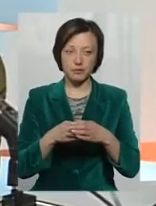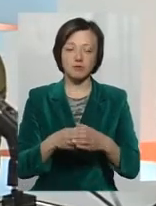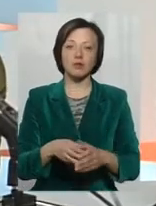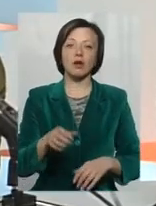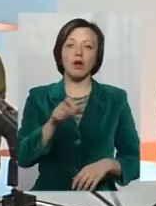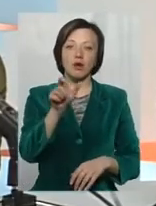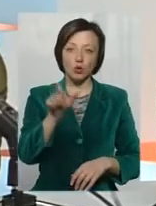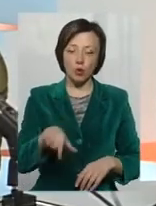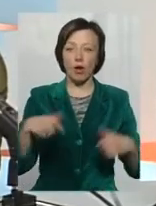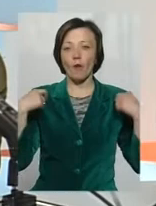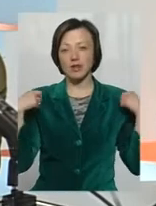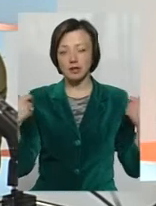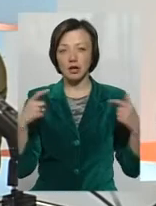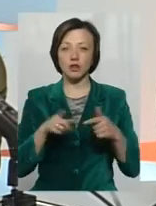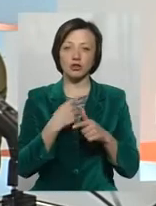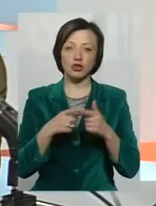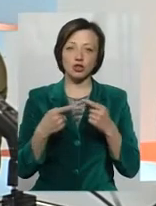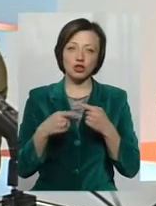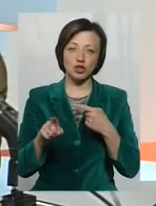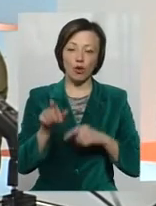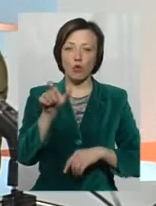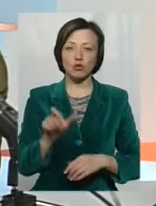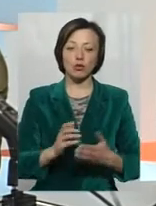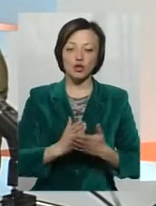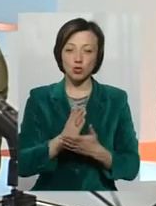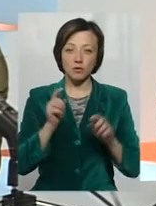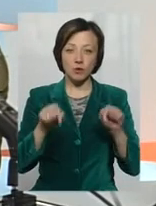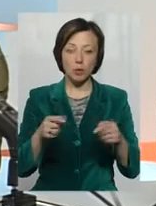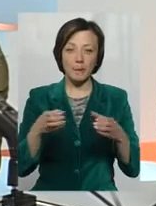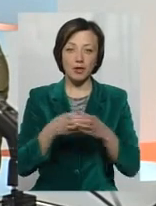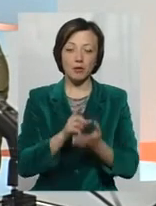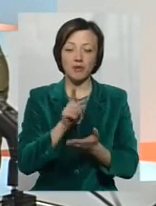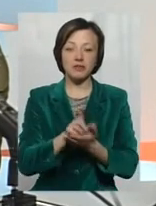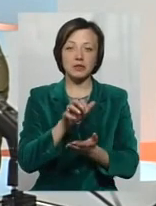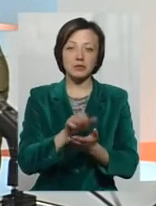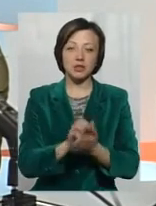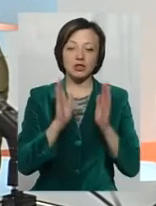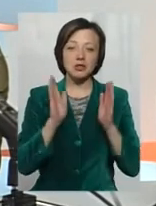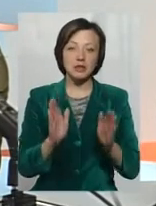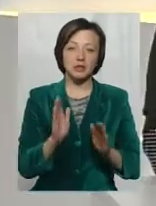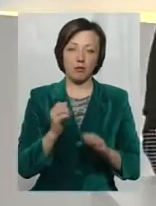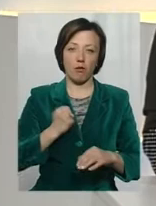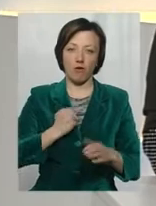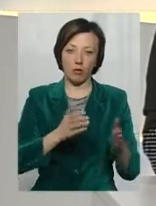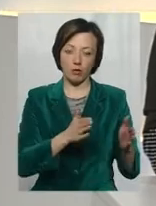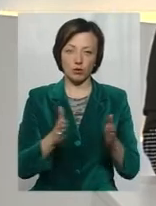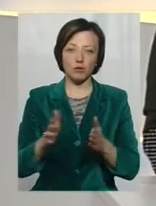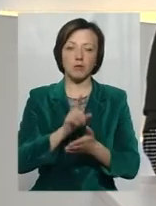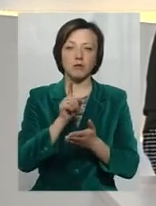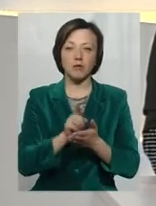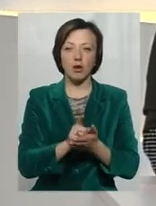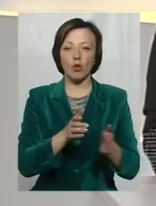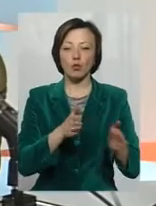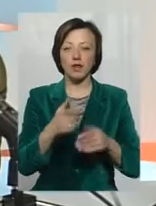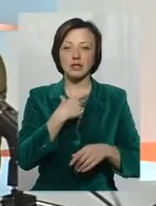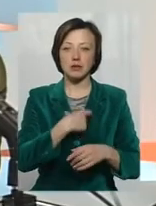солдат, офіцер чи друга особа, яка проходить службу в цьому підрозділі, він повинен займатися чисто бойовою підготовкою. Він повинен готувати